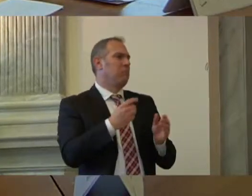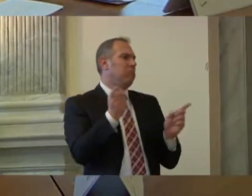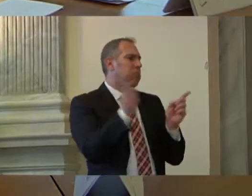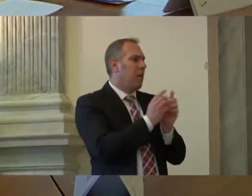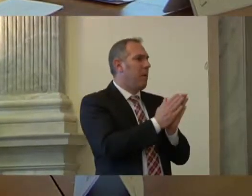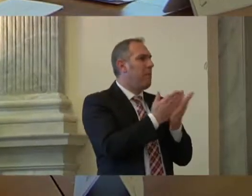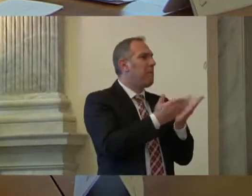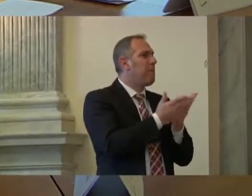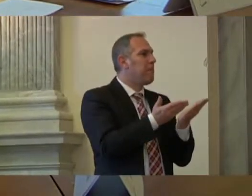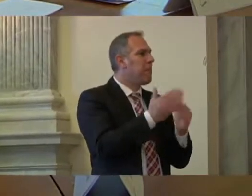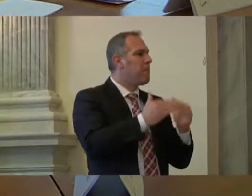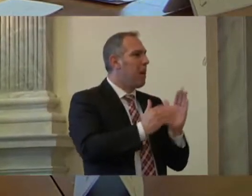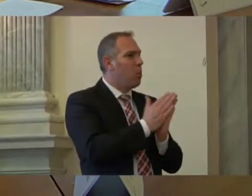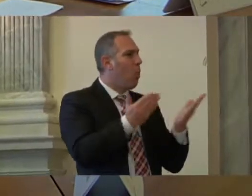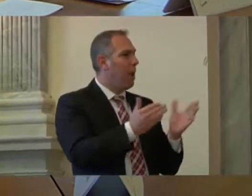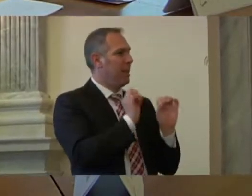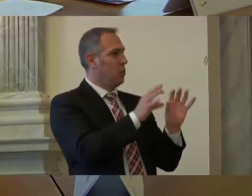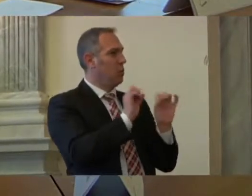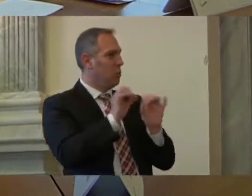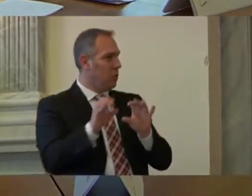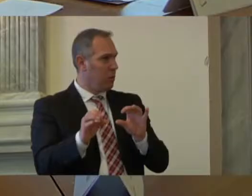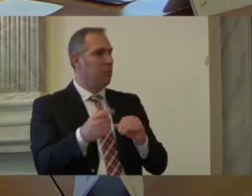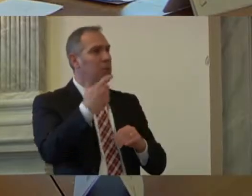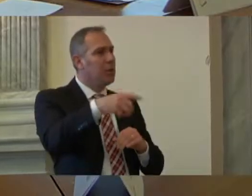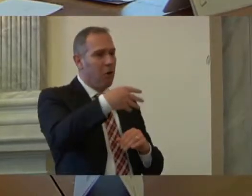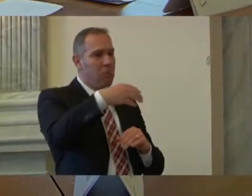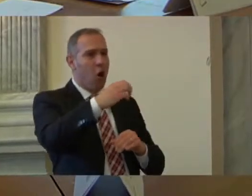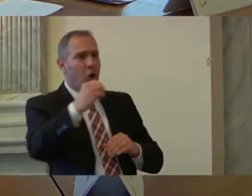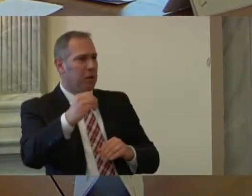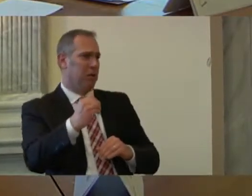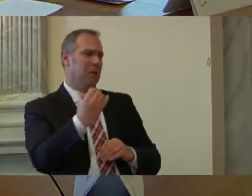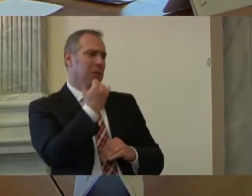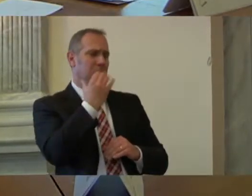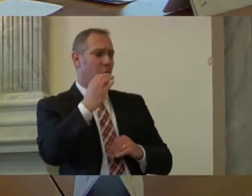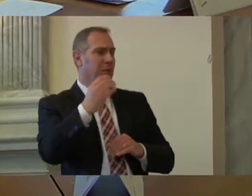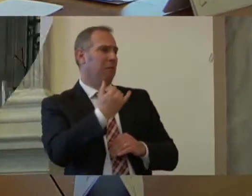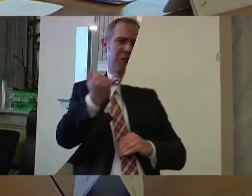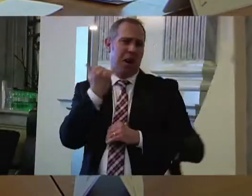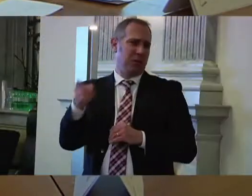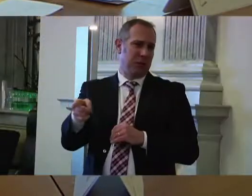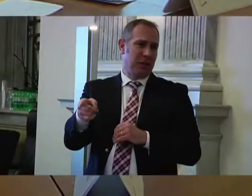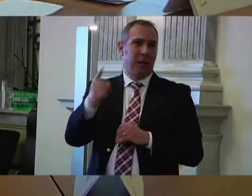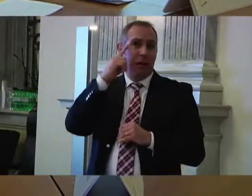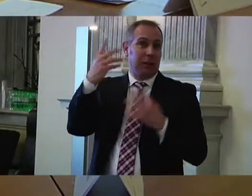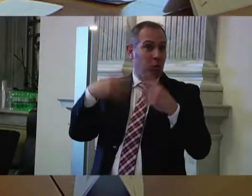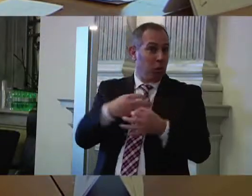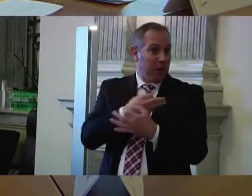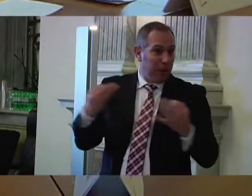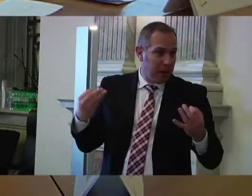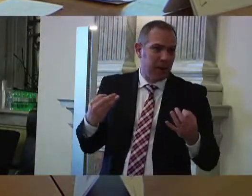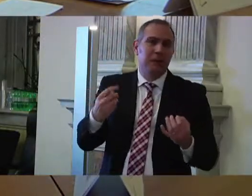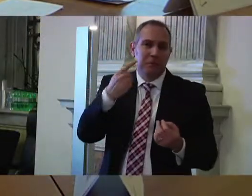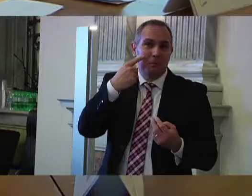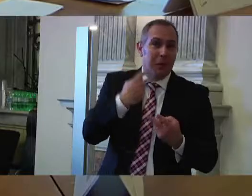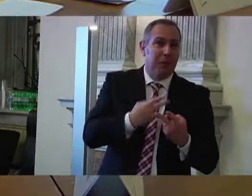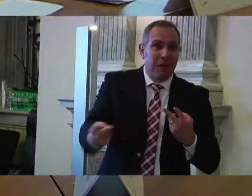proprio perché poi la filosofia del MUC è quella di non aver necessità di grandi spiegazioni. Dovrebbe essere, se funziona bene, questo speriamo, lo vedremo nella fase